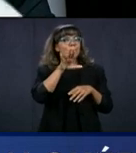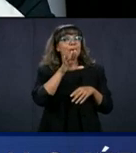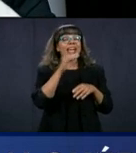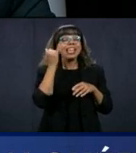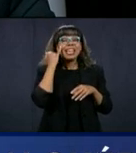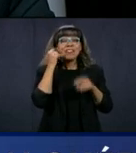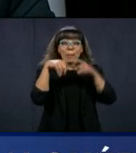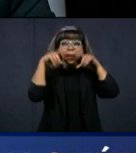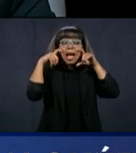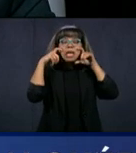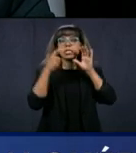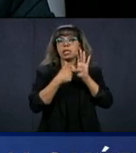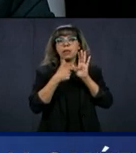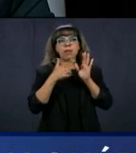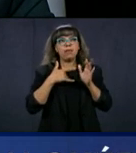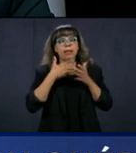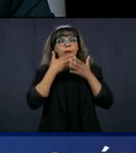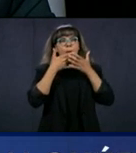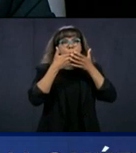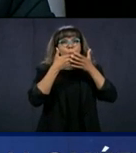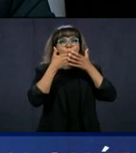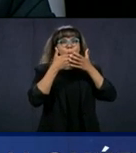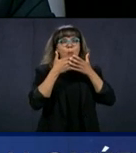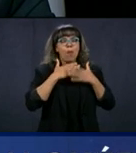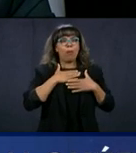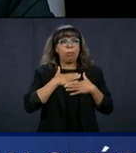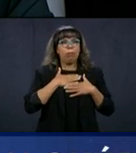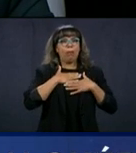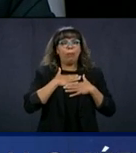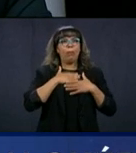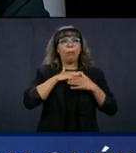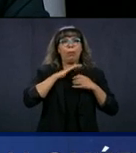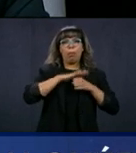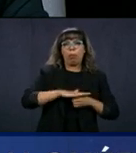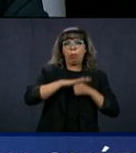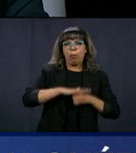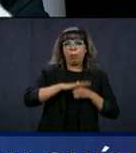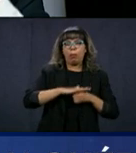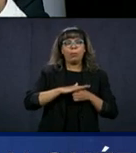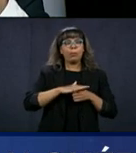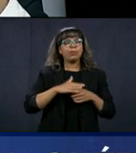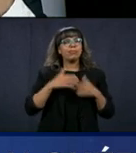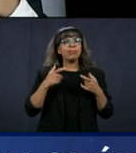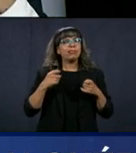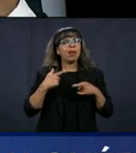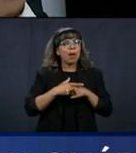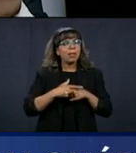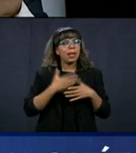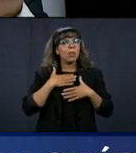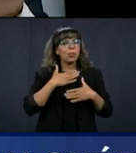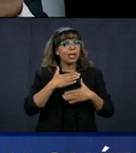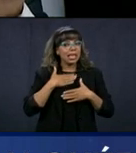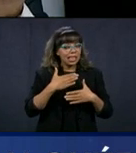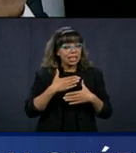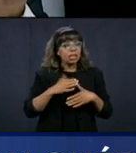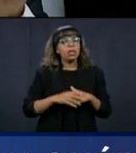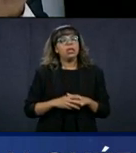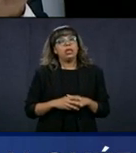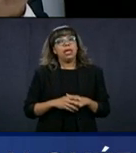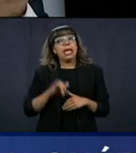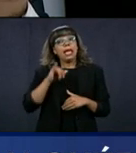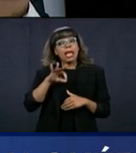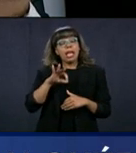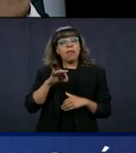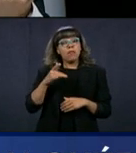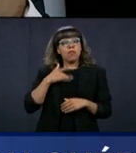le flot d'oxygène peut être moindre et il y a des gens qui pourraient moins bien le tolérer. Mais il faut savoir qu'on peut